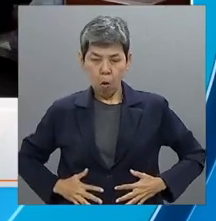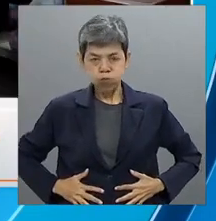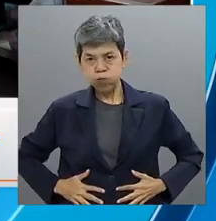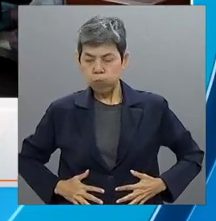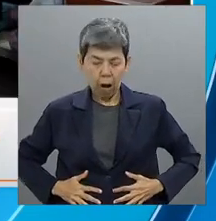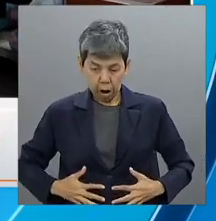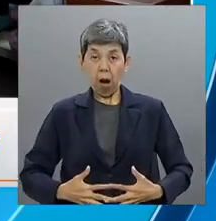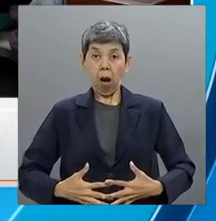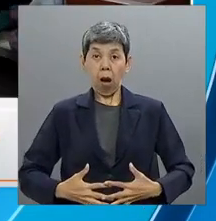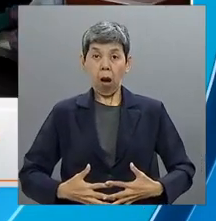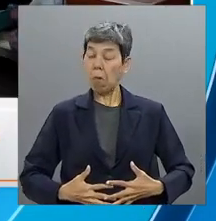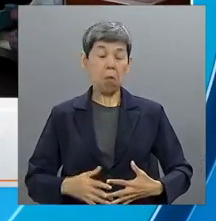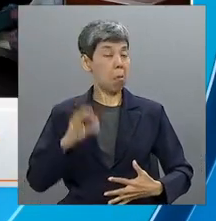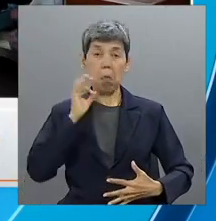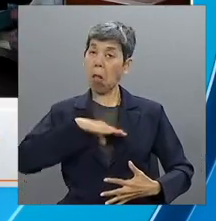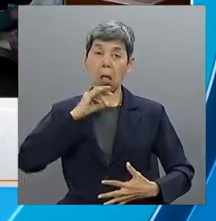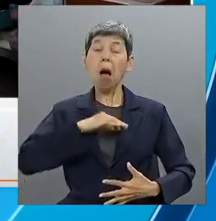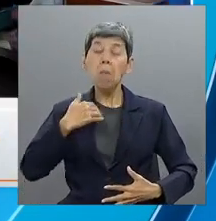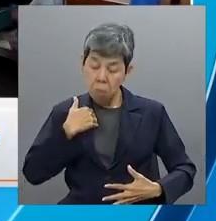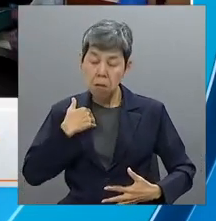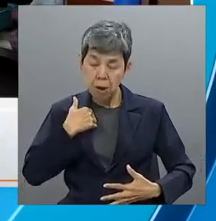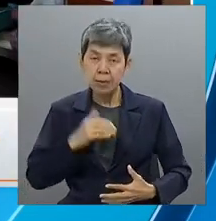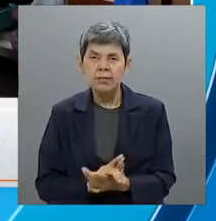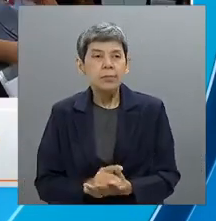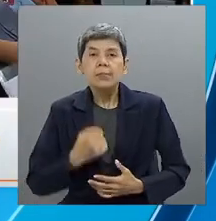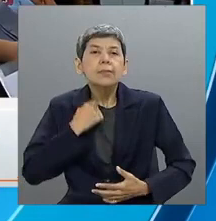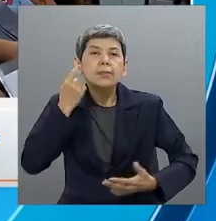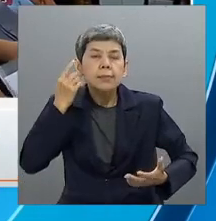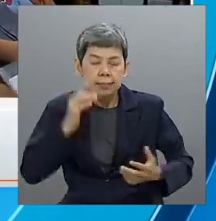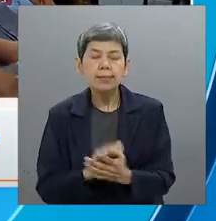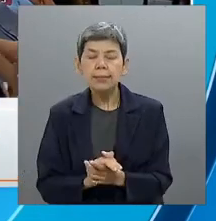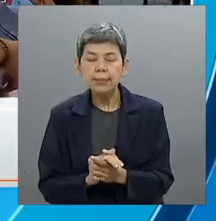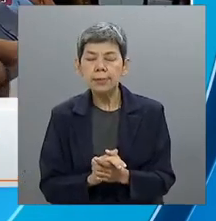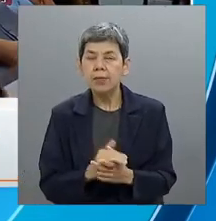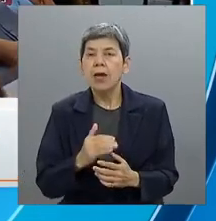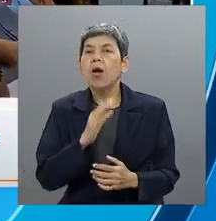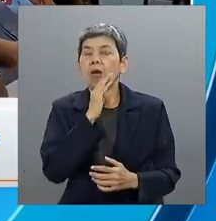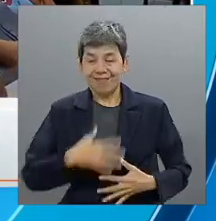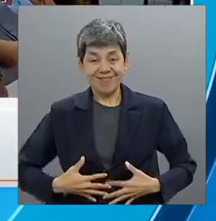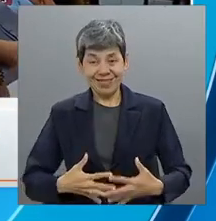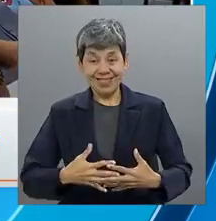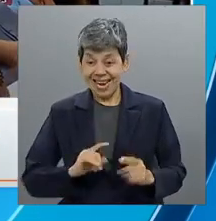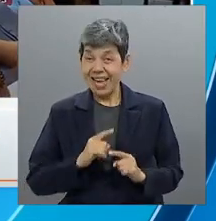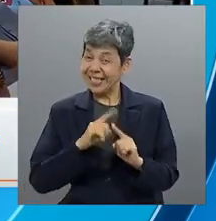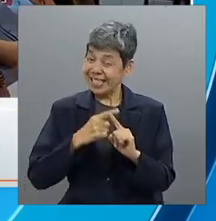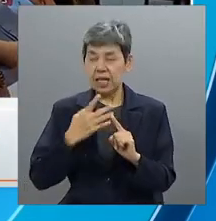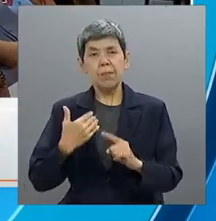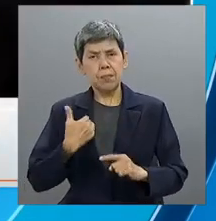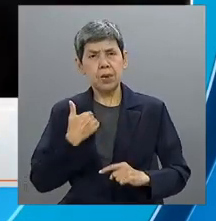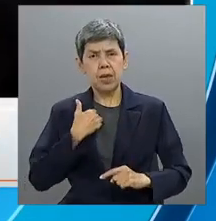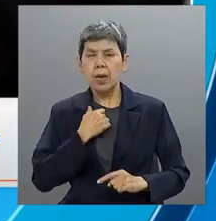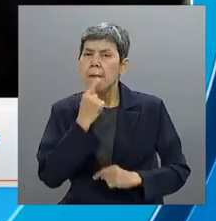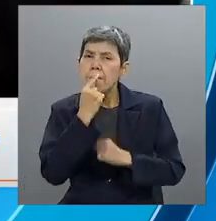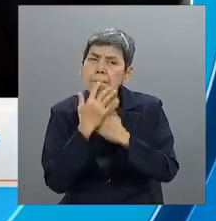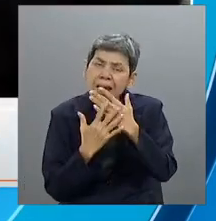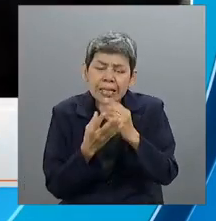ำหนักก็ยังไม่ได้ขึ้นเท่าไหร่ในช่วงตั้งครรภ์อ่อนๆก็จะไม่ค่อยรู้ตัวแล้วก็ในช่วงการตั้งครรภ์แรกๆบางคนก็จะมีภาวะเลือดออกผิดปกตินิดๆเ